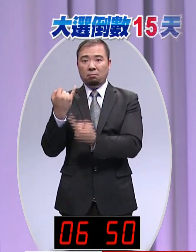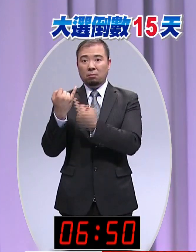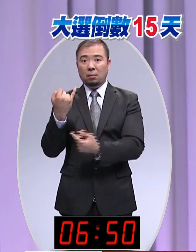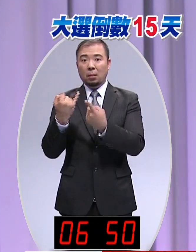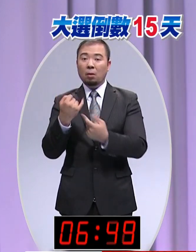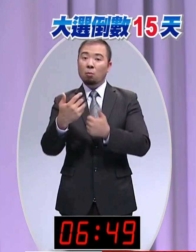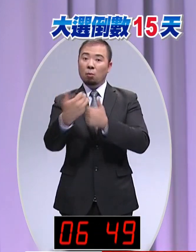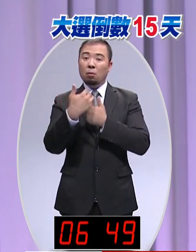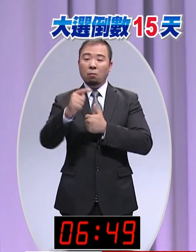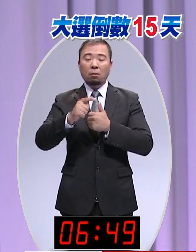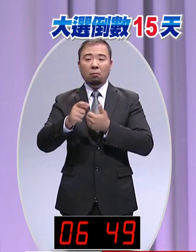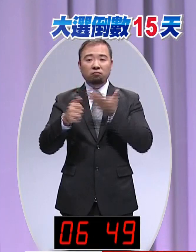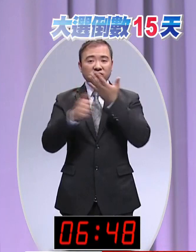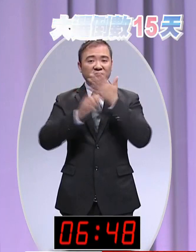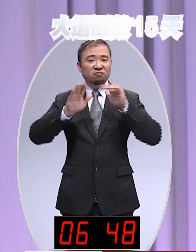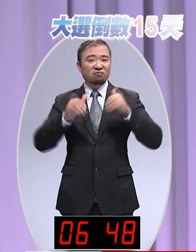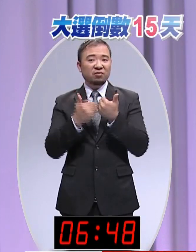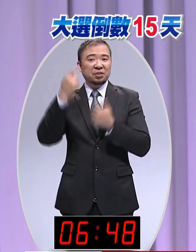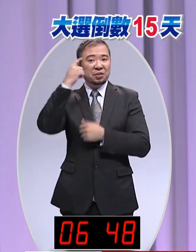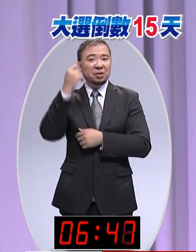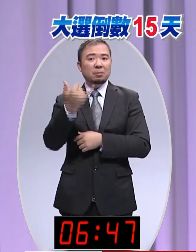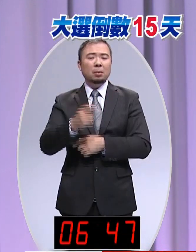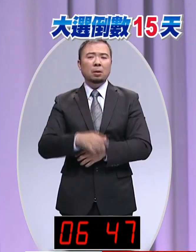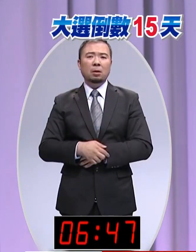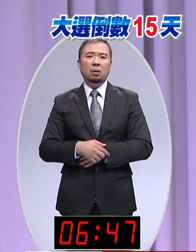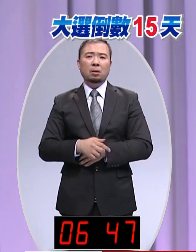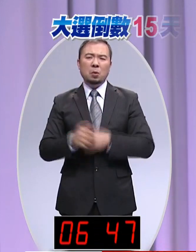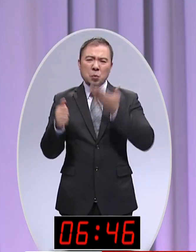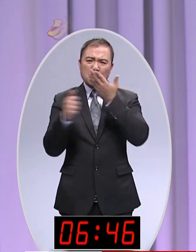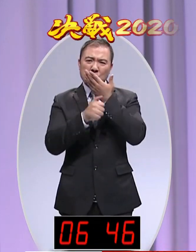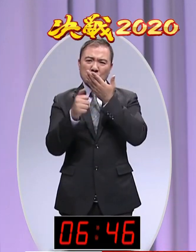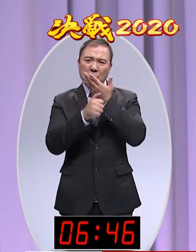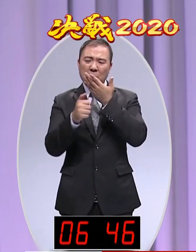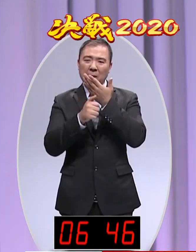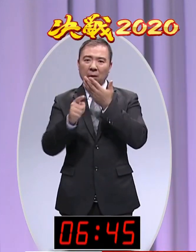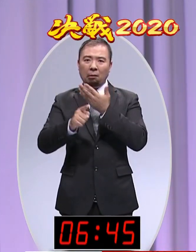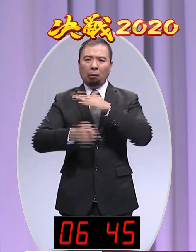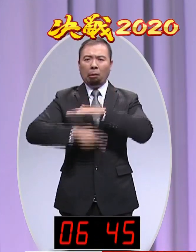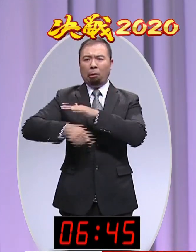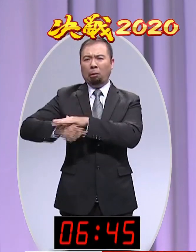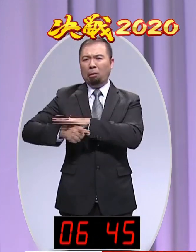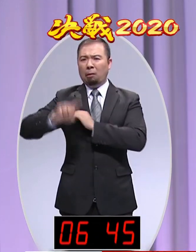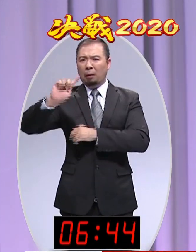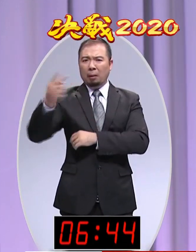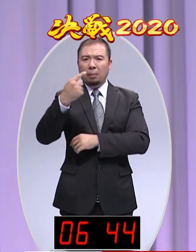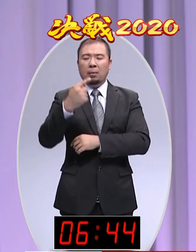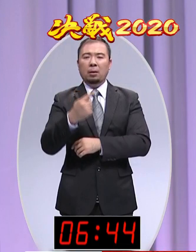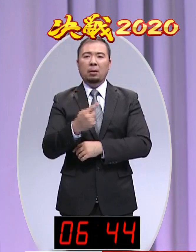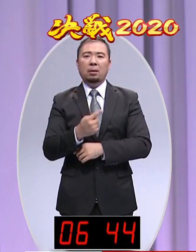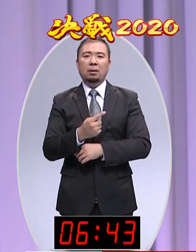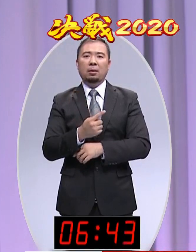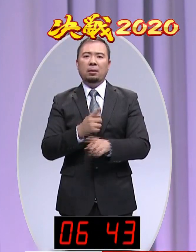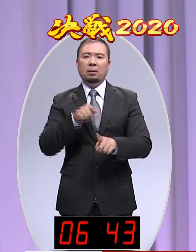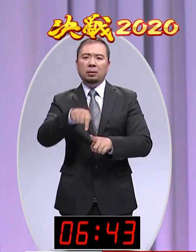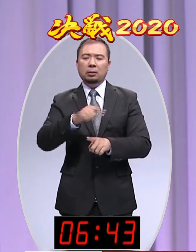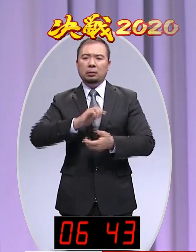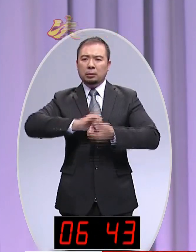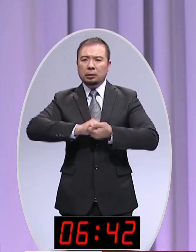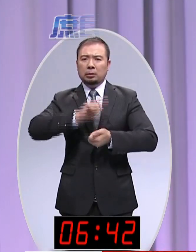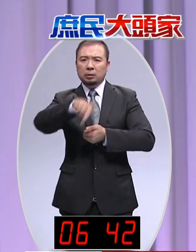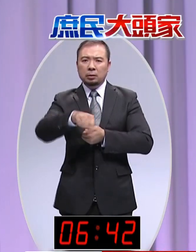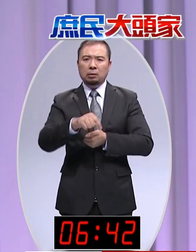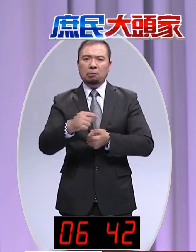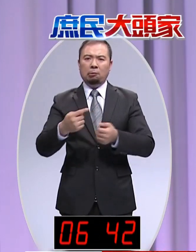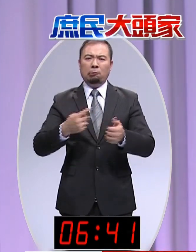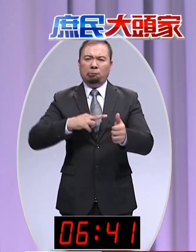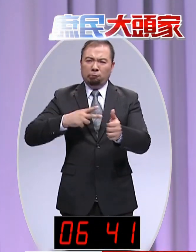场，我的立场，毒品为万恶之源，毒品100%动摇国本，这世